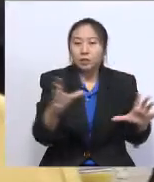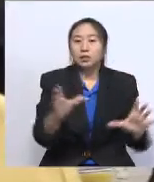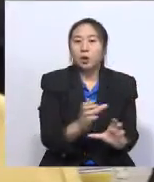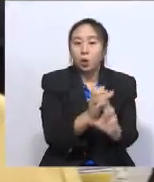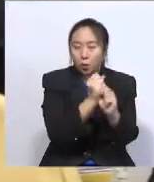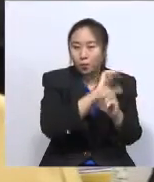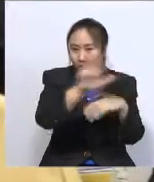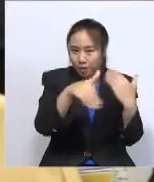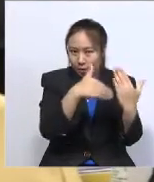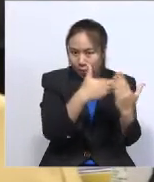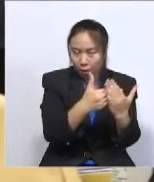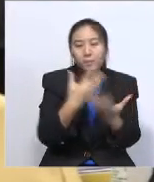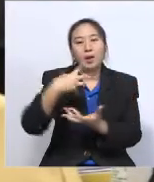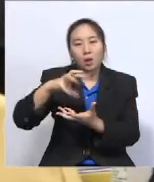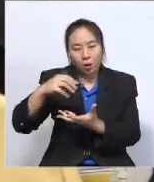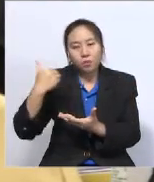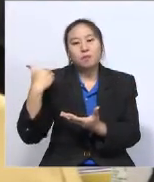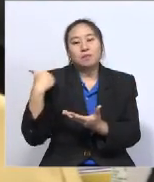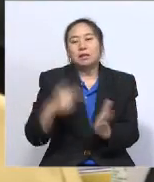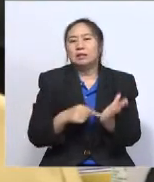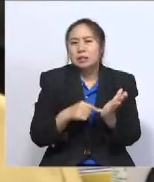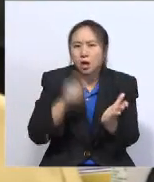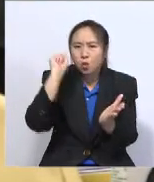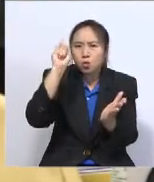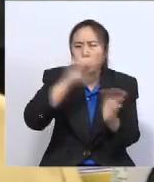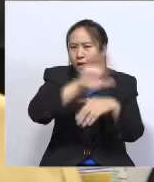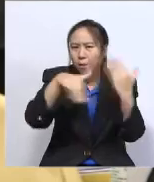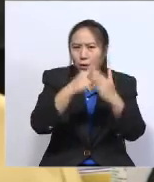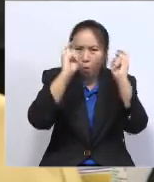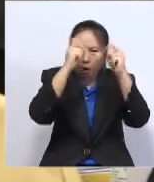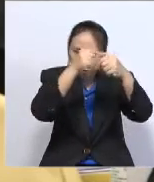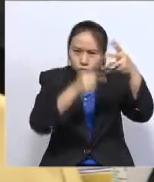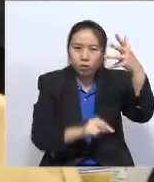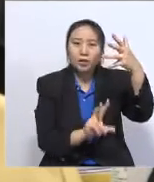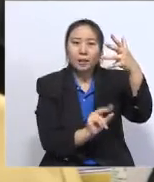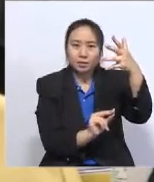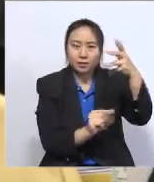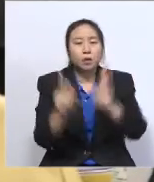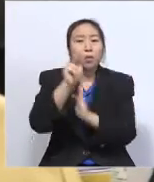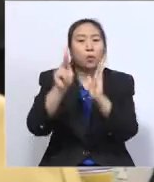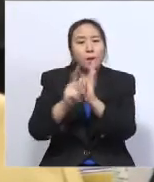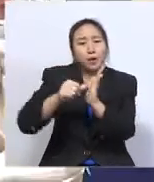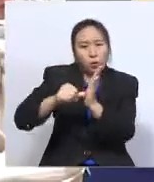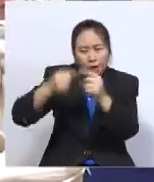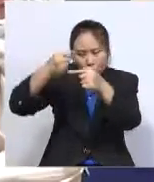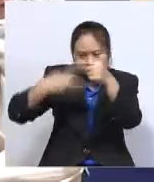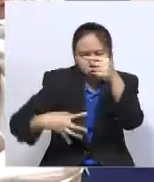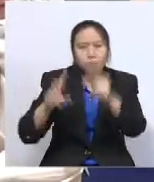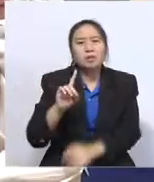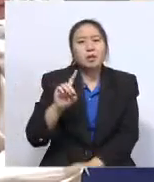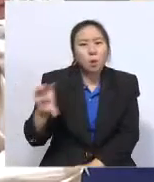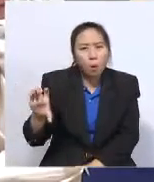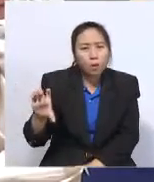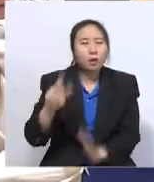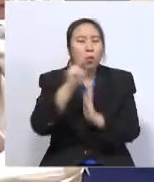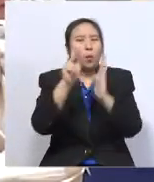การปฏิรูปทุกด้านมีข้อเสนอปฏิรูปเร่งด่วนทั้งหมด30เรื่องกฎหมายที่จะต้องแก้ไขอีก100เรื่องนะคะก